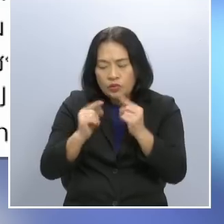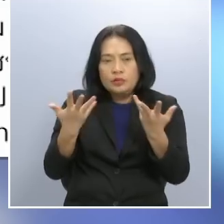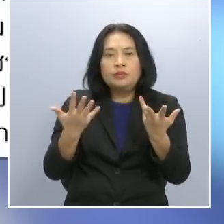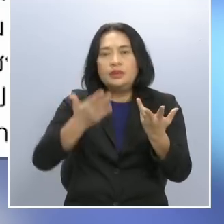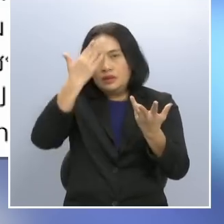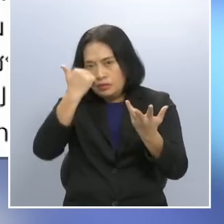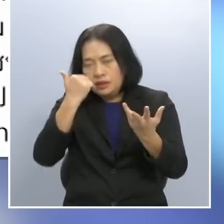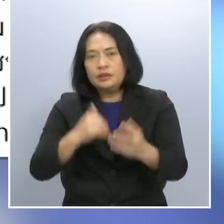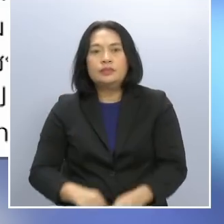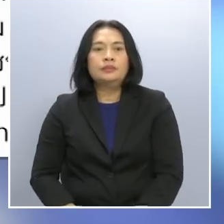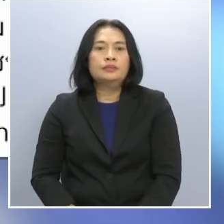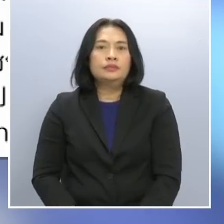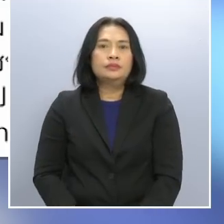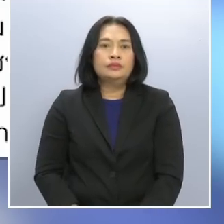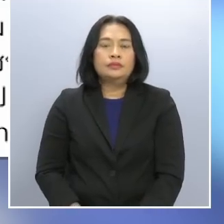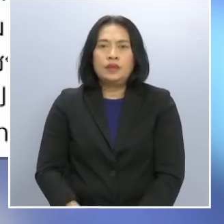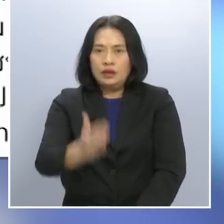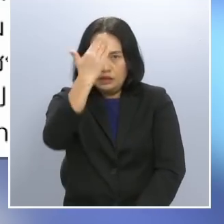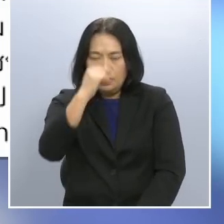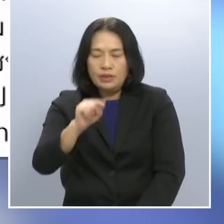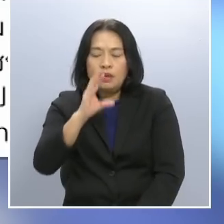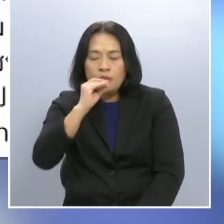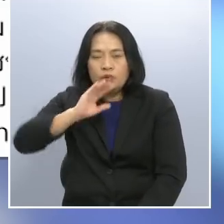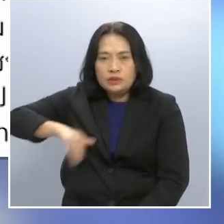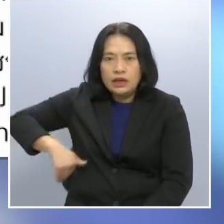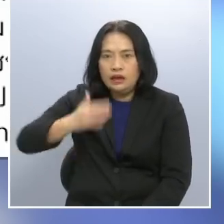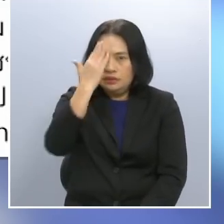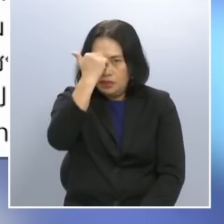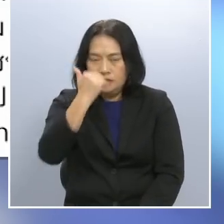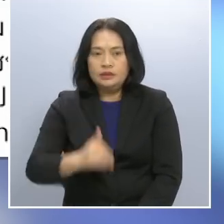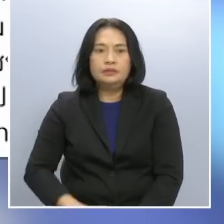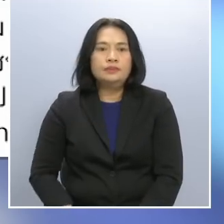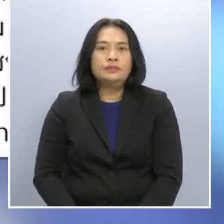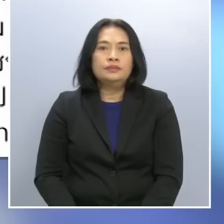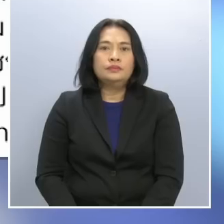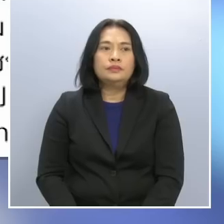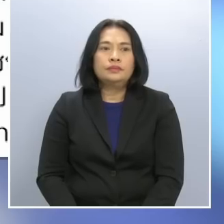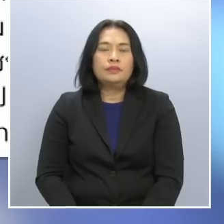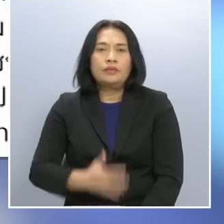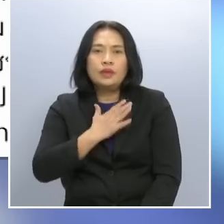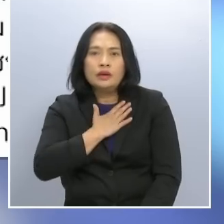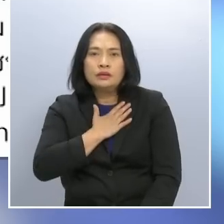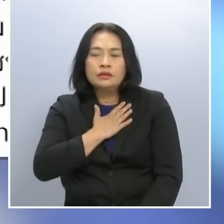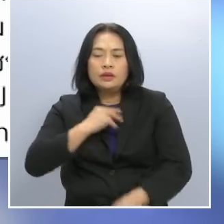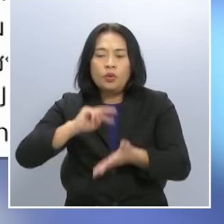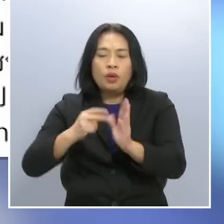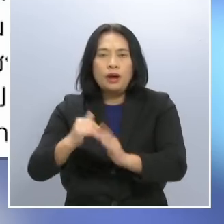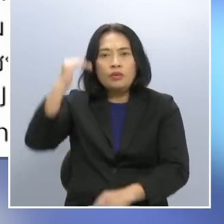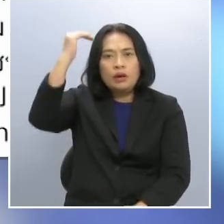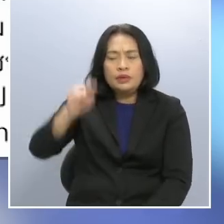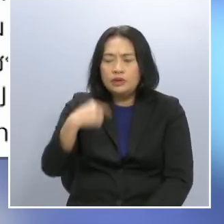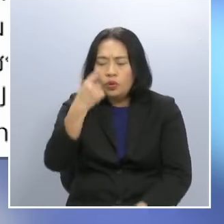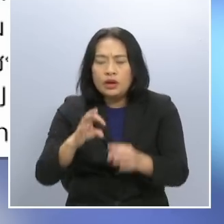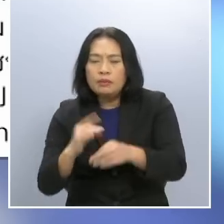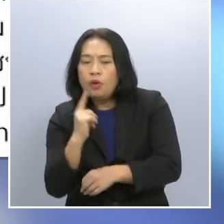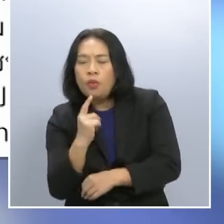แล้วทำไมถึงไปพูดลับหลังกันแบบนี ้ค่ะ แบบนี้เนี่ย หมายความว่าพี่เนี่ยไปถูกใครตำหนิมาหรือเปล่